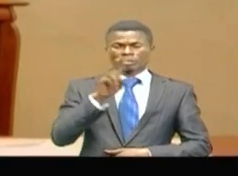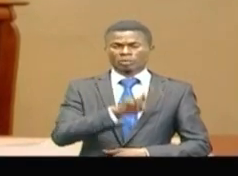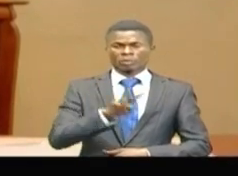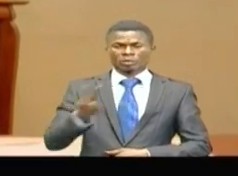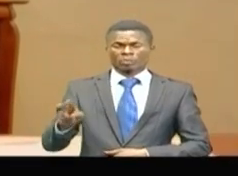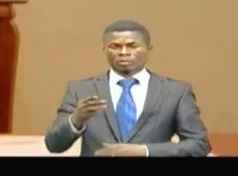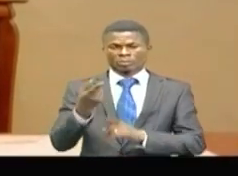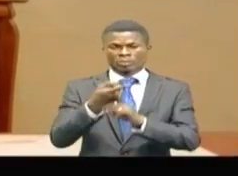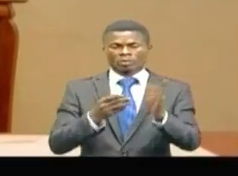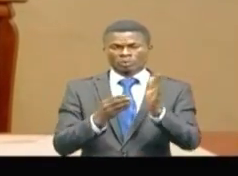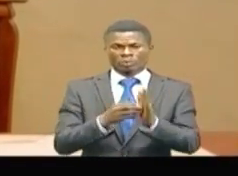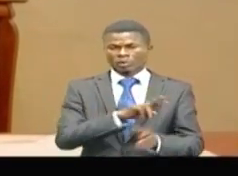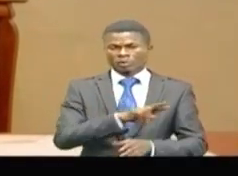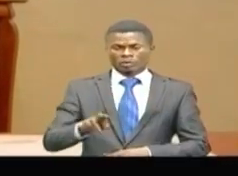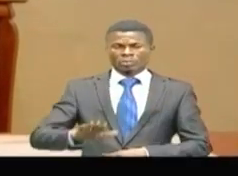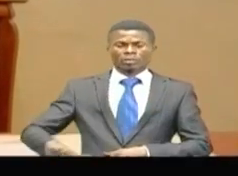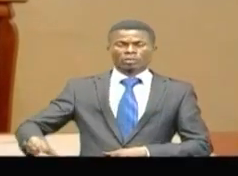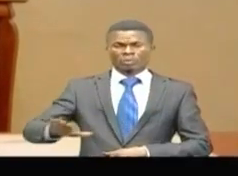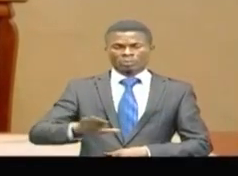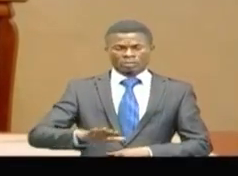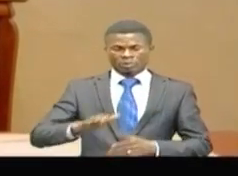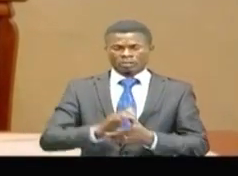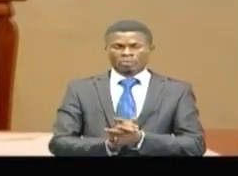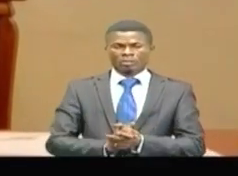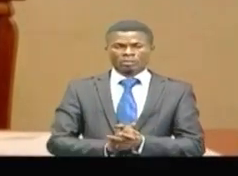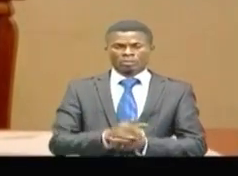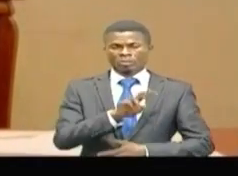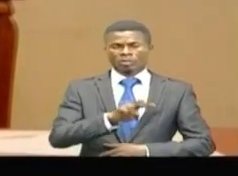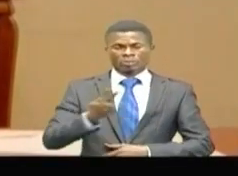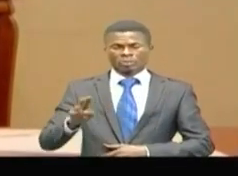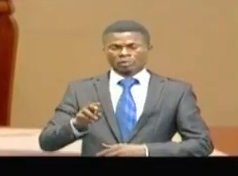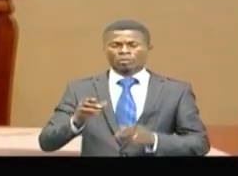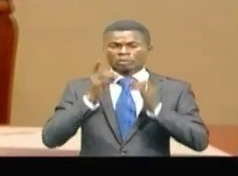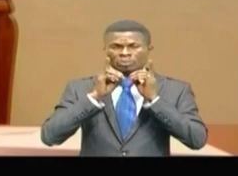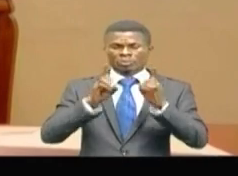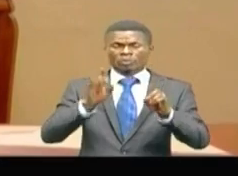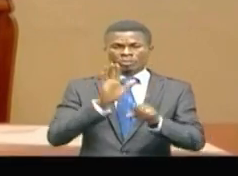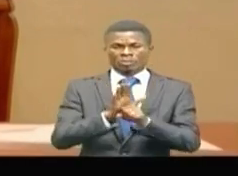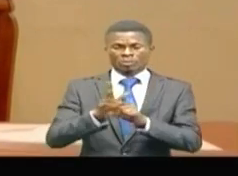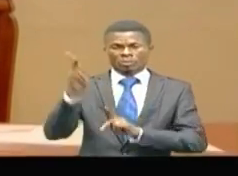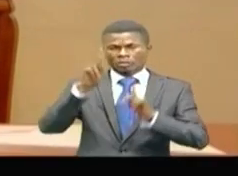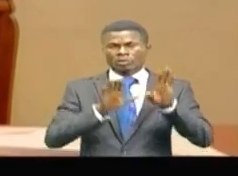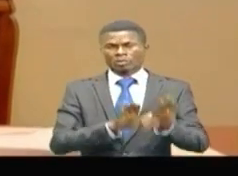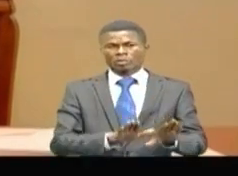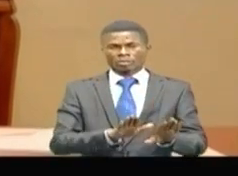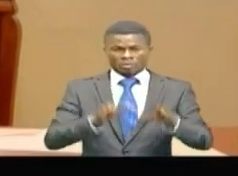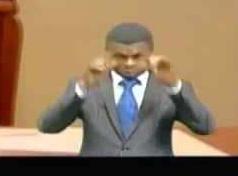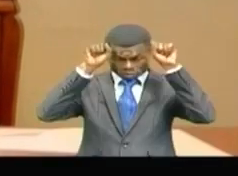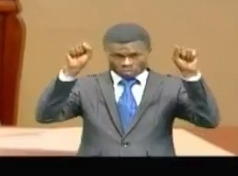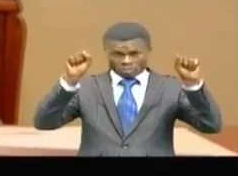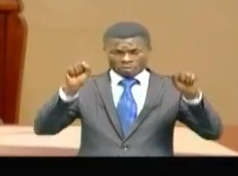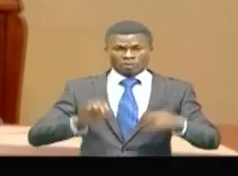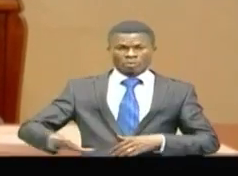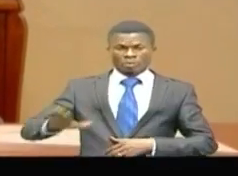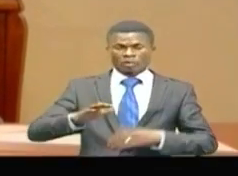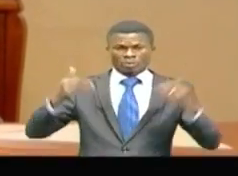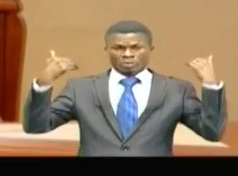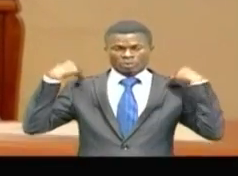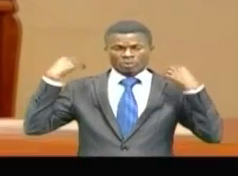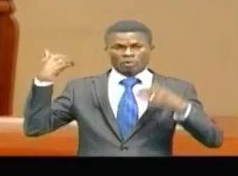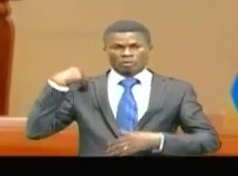rappelé que dans son discours tant attendu par la population, le Président de la République, chef de l'État, a sans